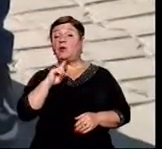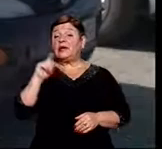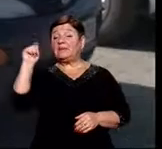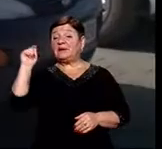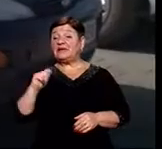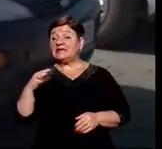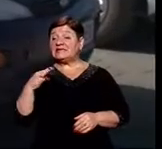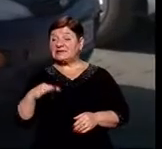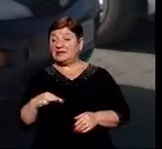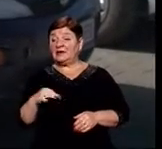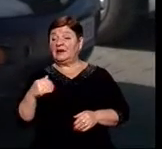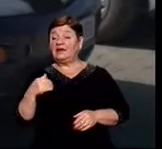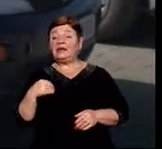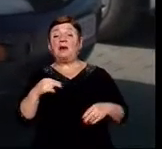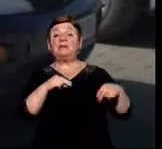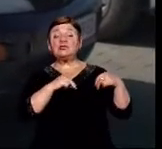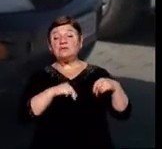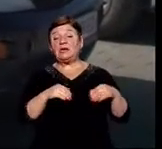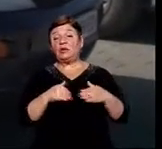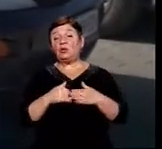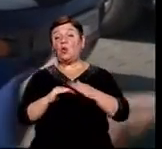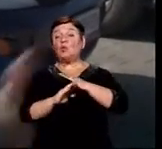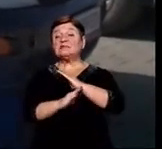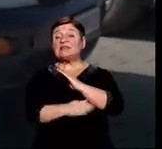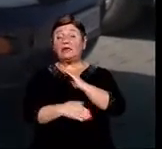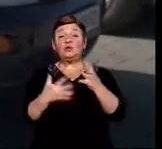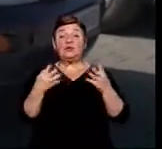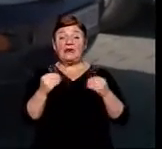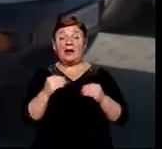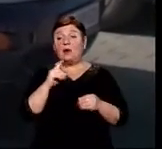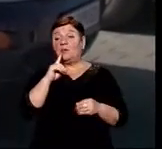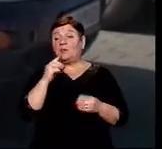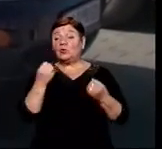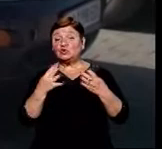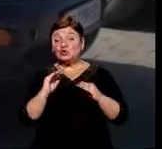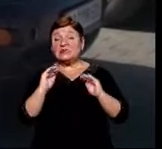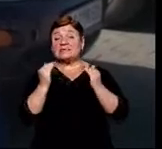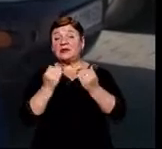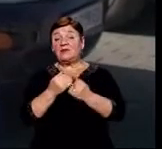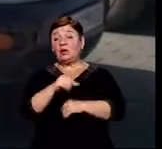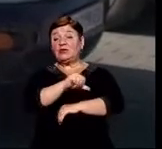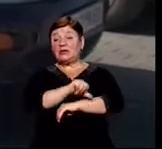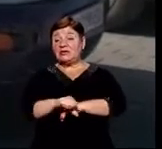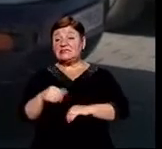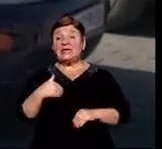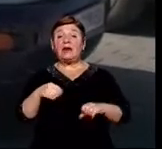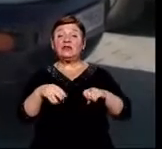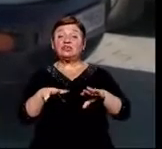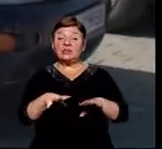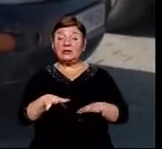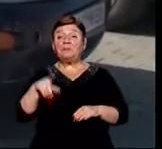приїде син. Оце працювала до останнього дня. Просто це закривають границі і рішила поїхати додому, щоб